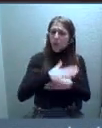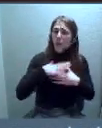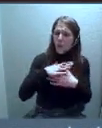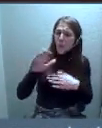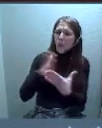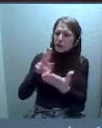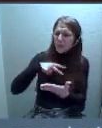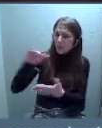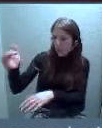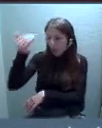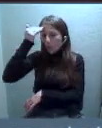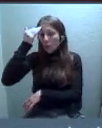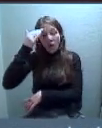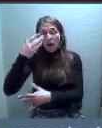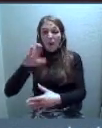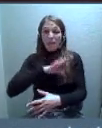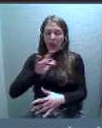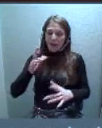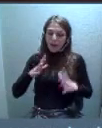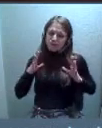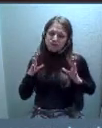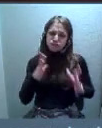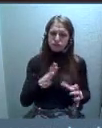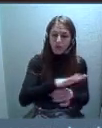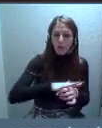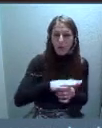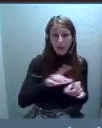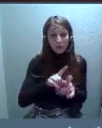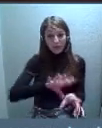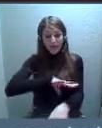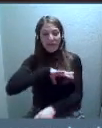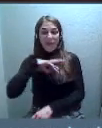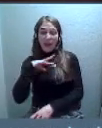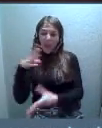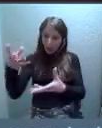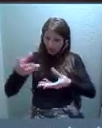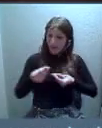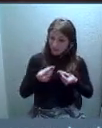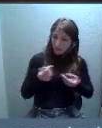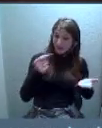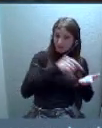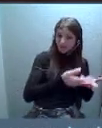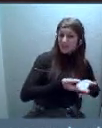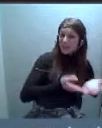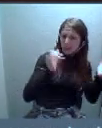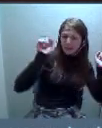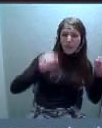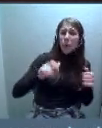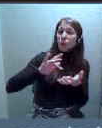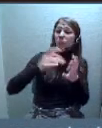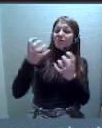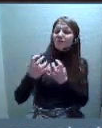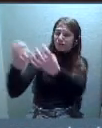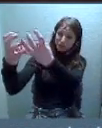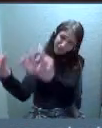beaucoup de cœur. Et on est très fiers de pouvoir vous inviter chez nous, autant que vous voulez, tous qui êtes là, avec